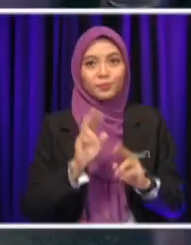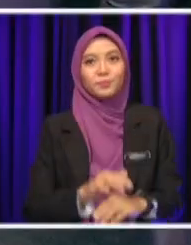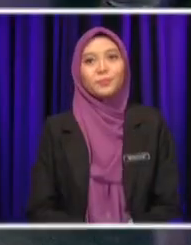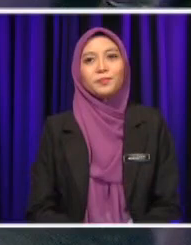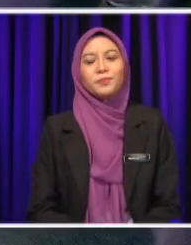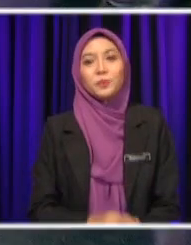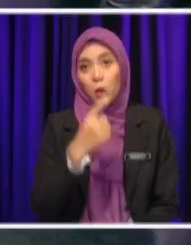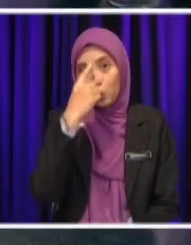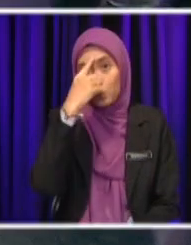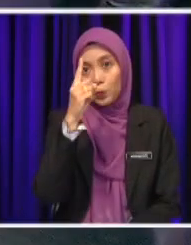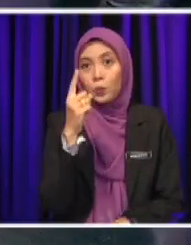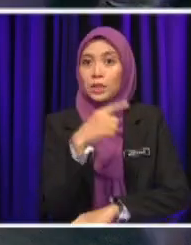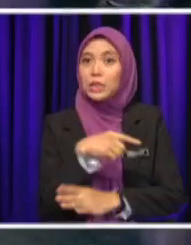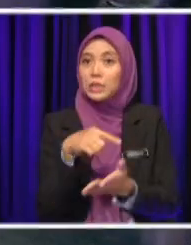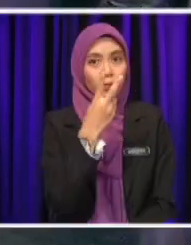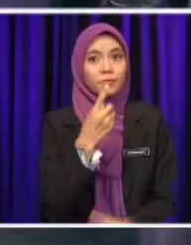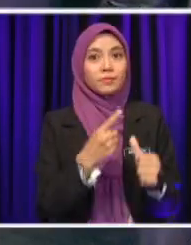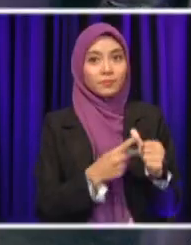ini apa yang akan cikgu kongsikan?